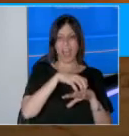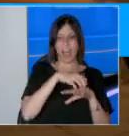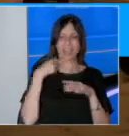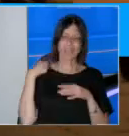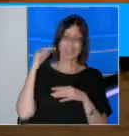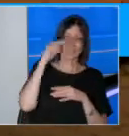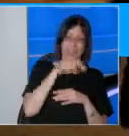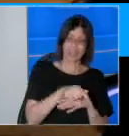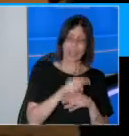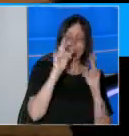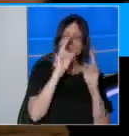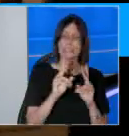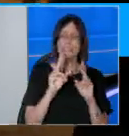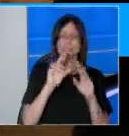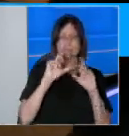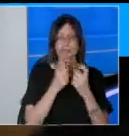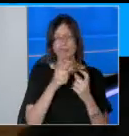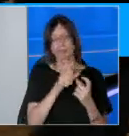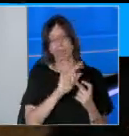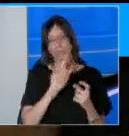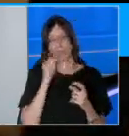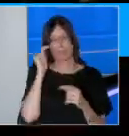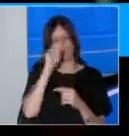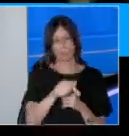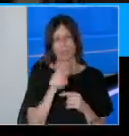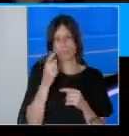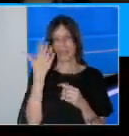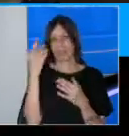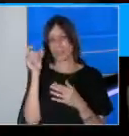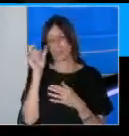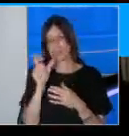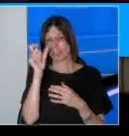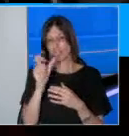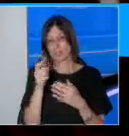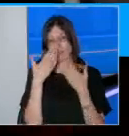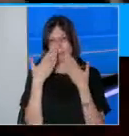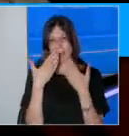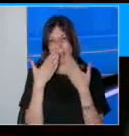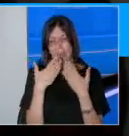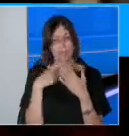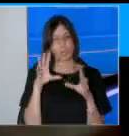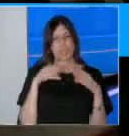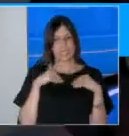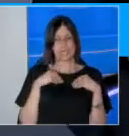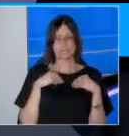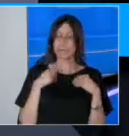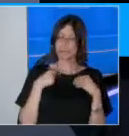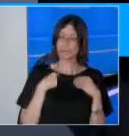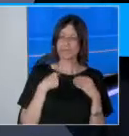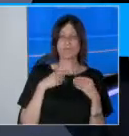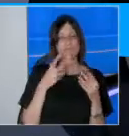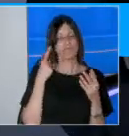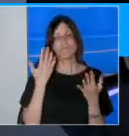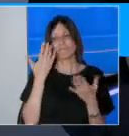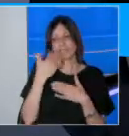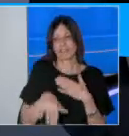הבית, לאף אחד לא אכפת. אז זה הרבה מאוד תלוי ברשויות, עד כמה הם ימשיכו את ההפקרות במקום הזה, ולתת לכל בריון